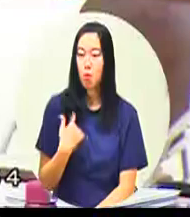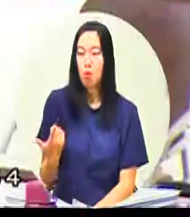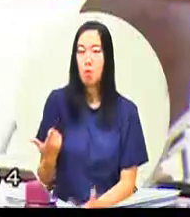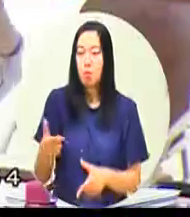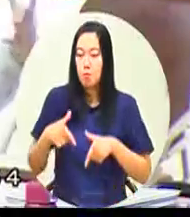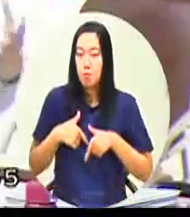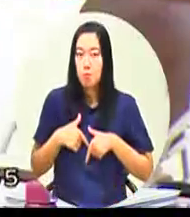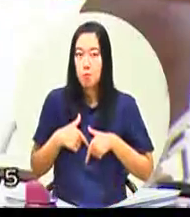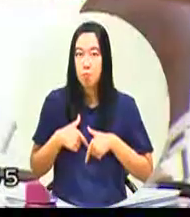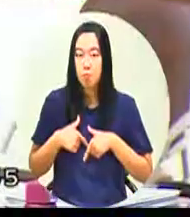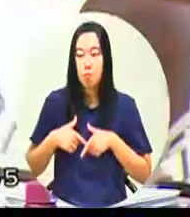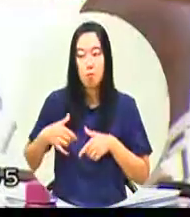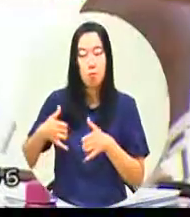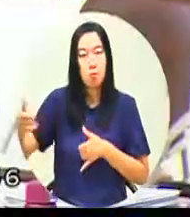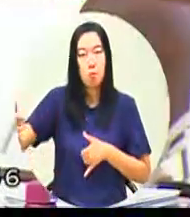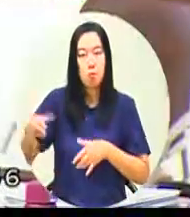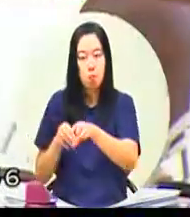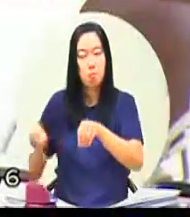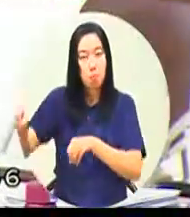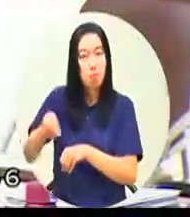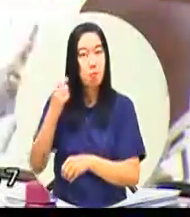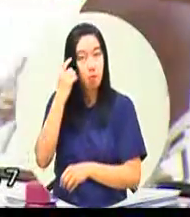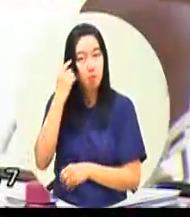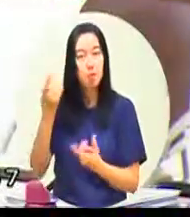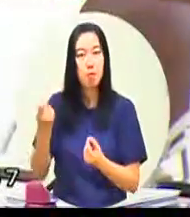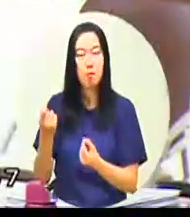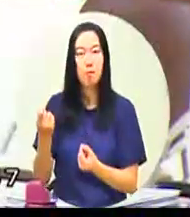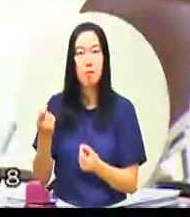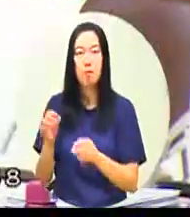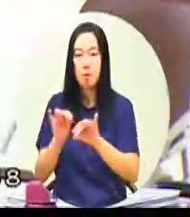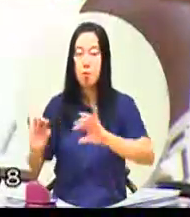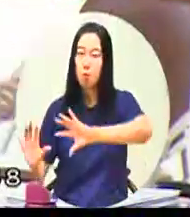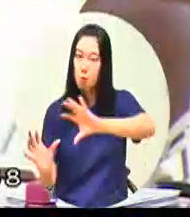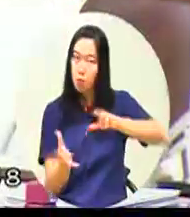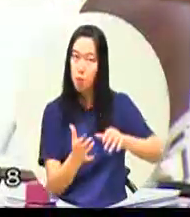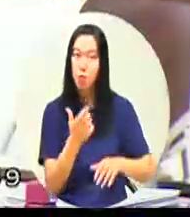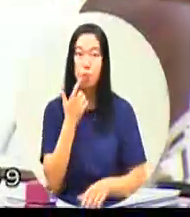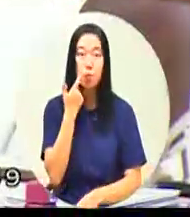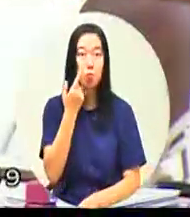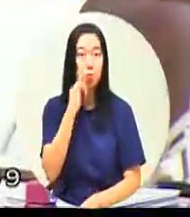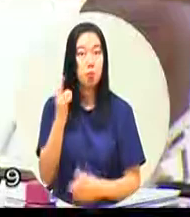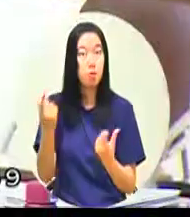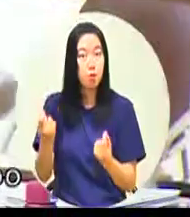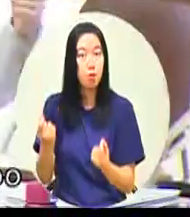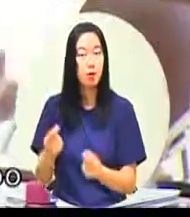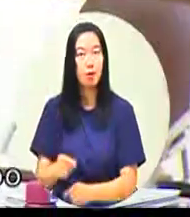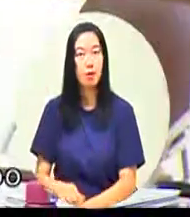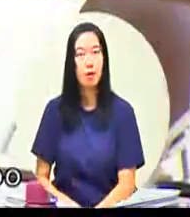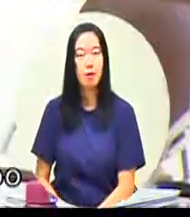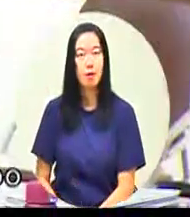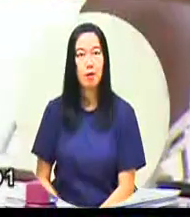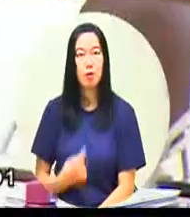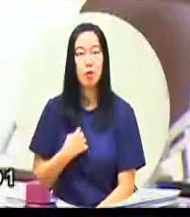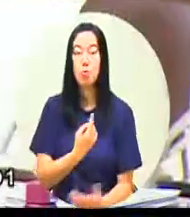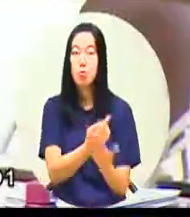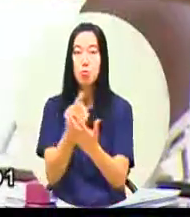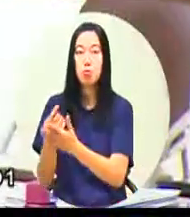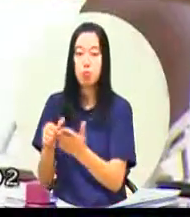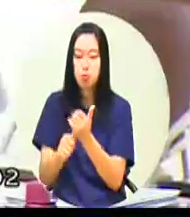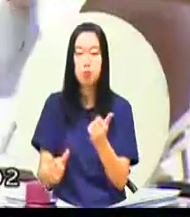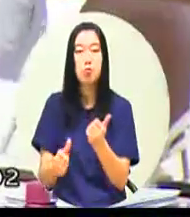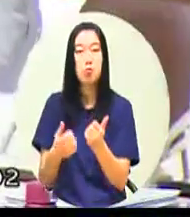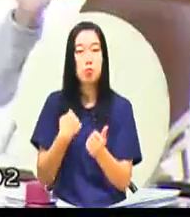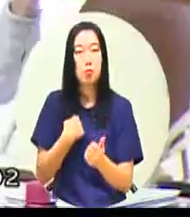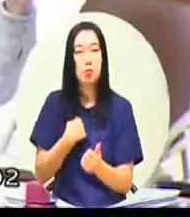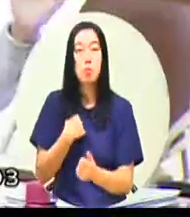心呢？地球就像咱母亲同款嘛，地球就是咱的母亲，台湾就是咱的母亲。啊，咱每一个人都有家己生咱的母亲，